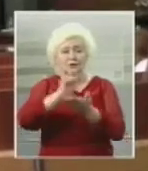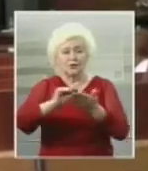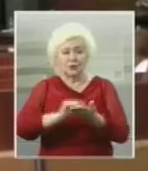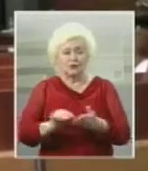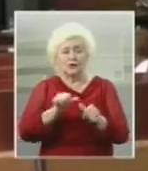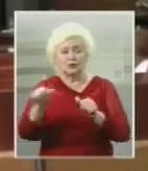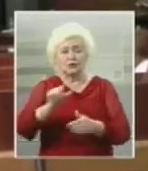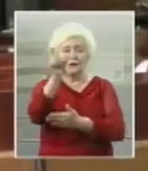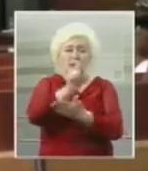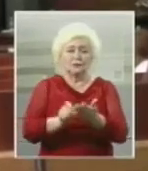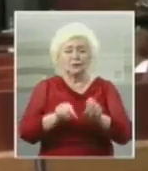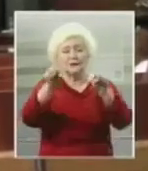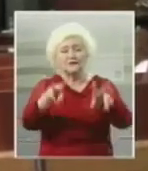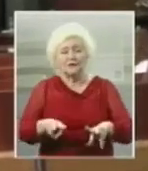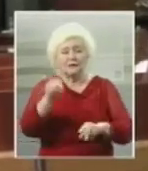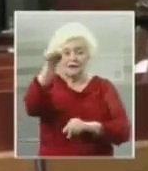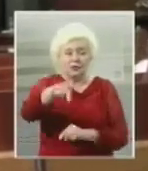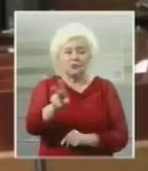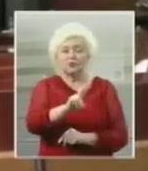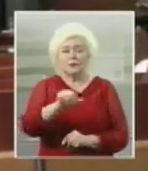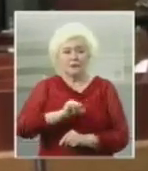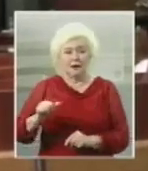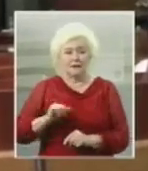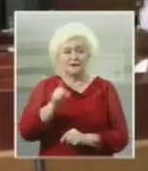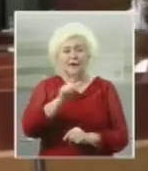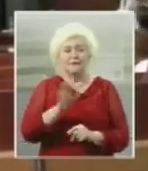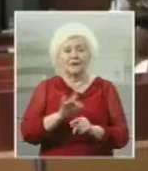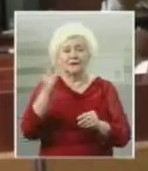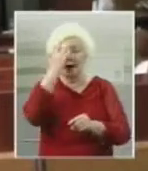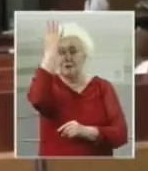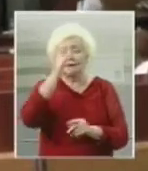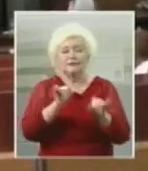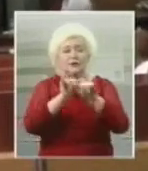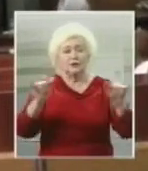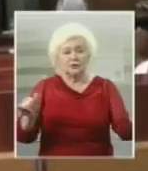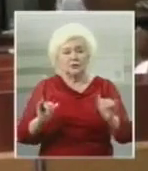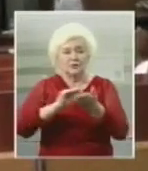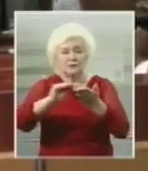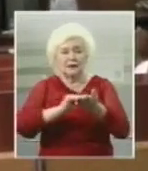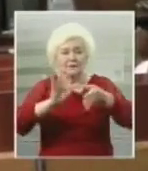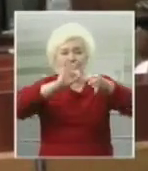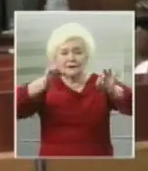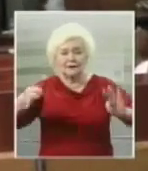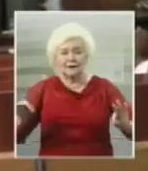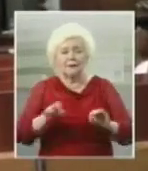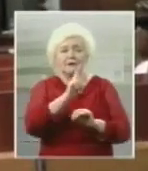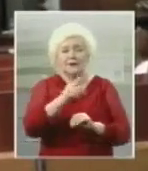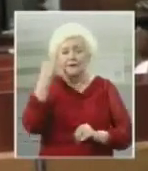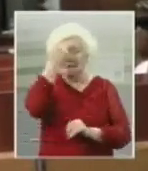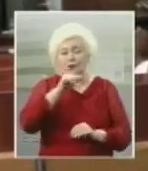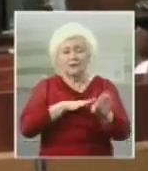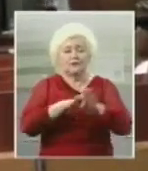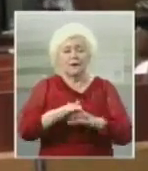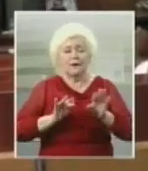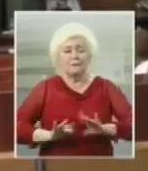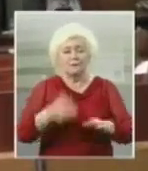зокрема поетикою, і спеціалізуюсь на тому, як саме креативне мислення реалізується у текстовій тканині, тобто яким чином відбувається